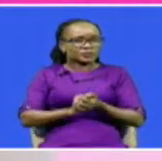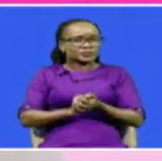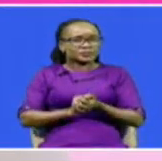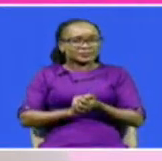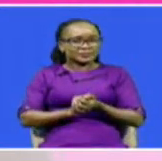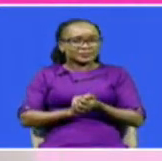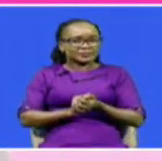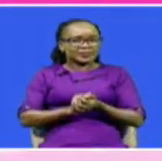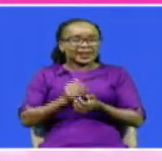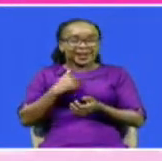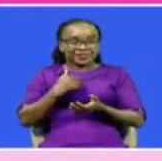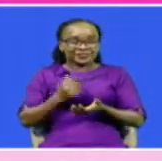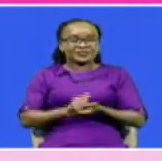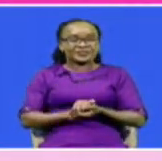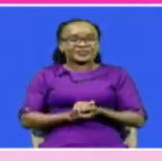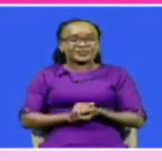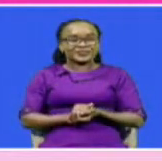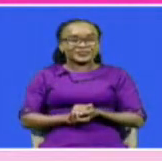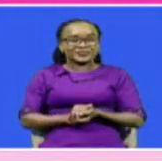Call Liko.